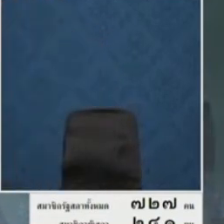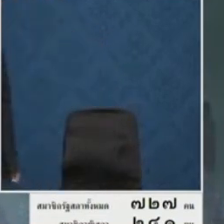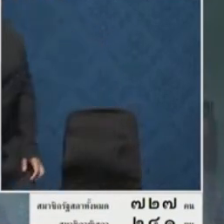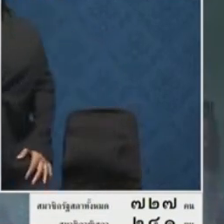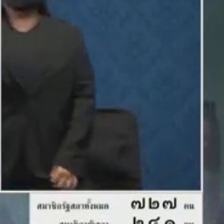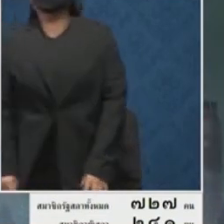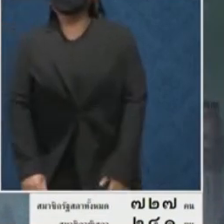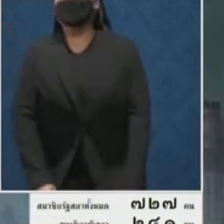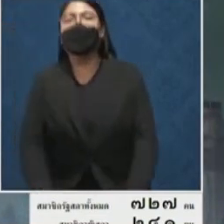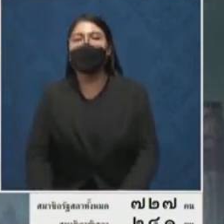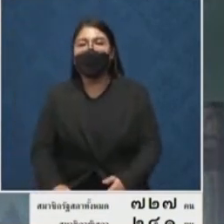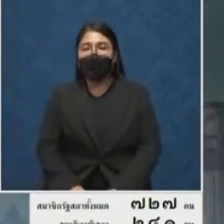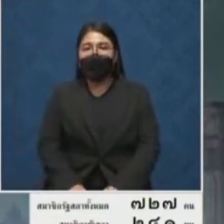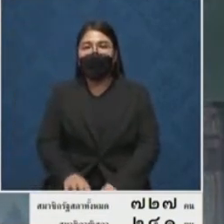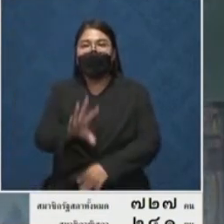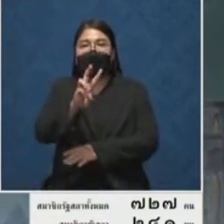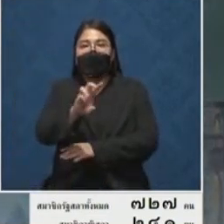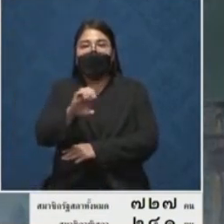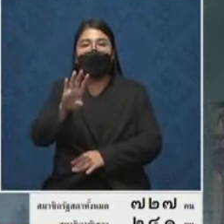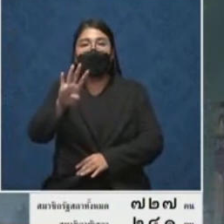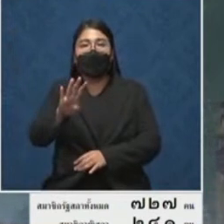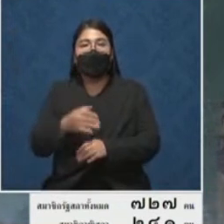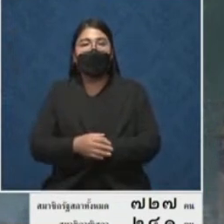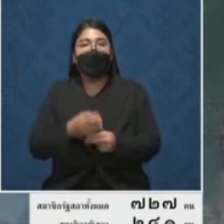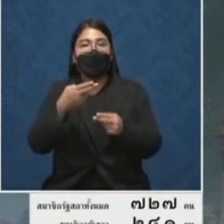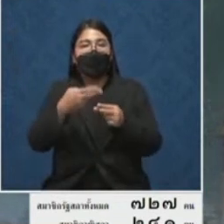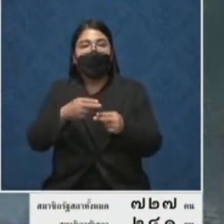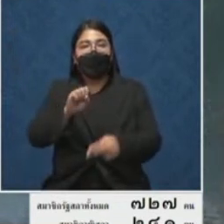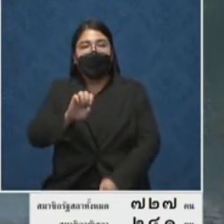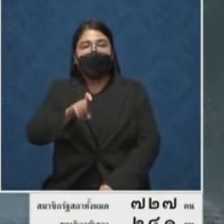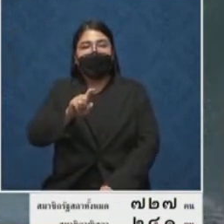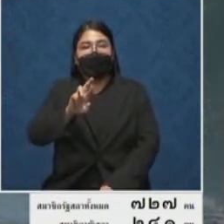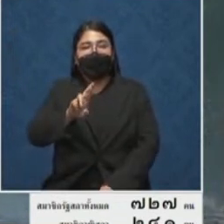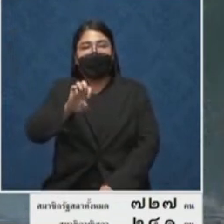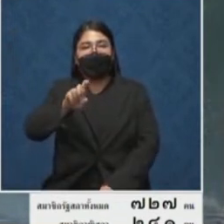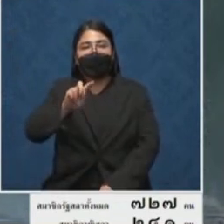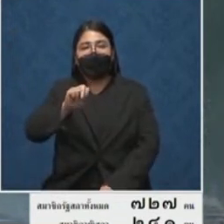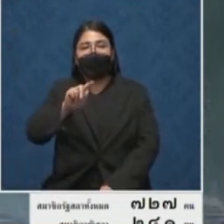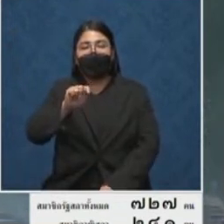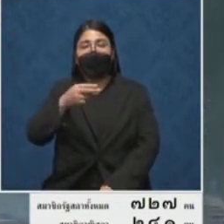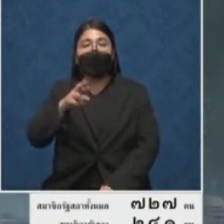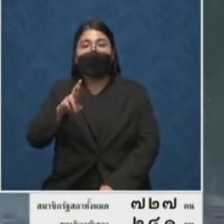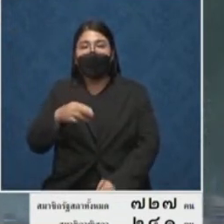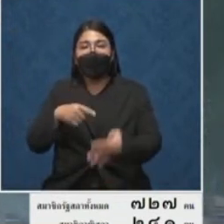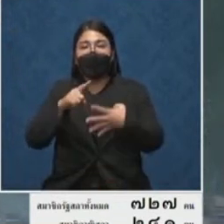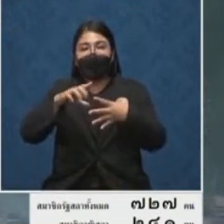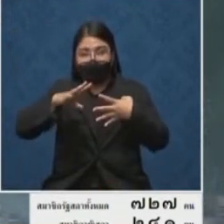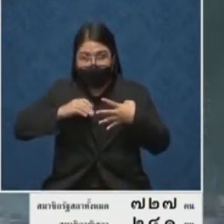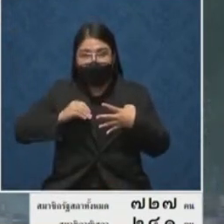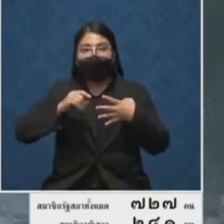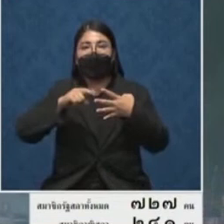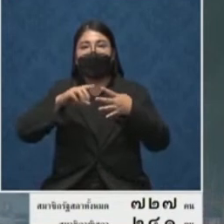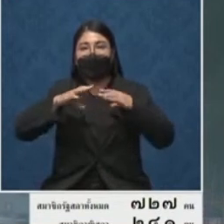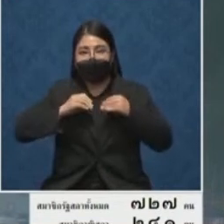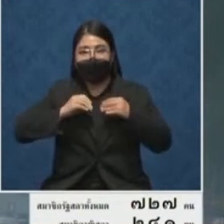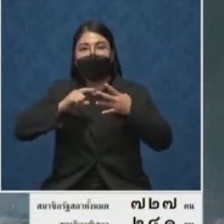604นางศิรินทร์รามสุด 1รับหลักการ2รับหลักการ3